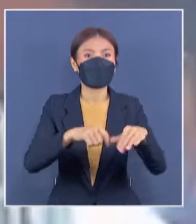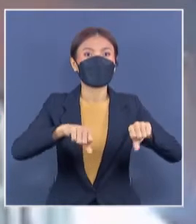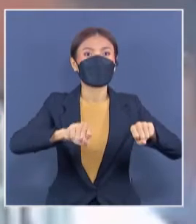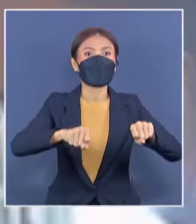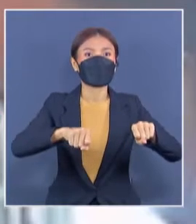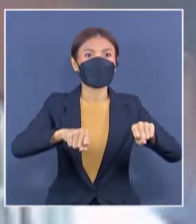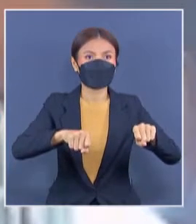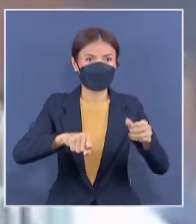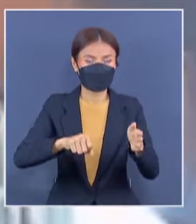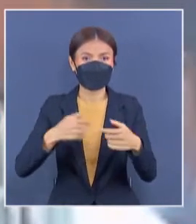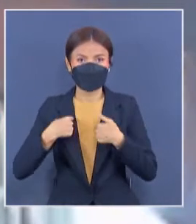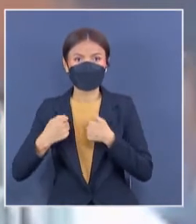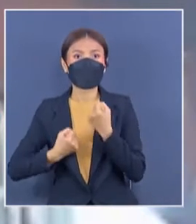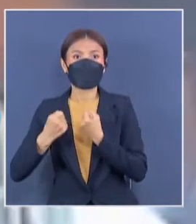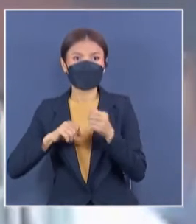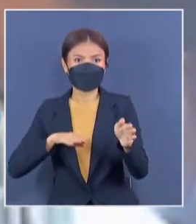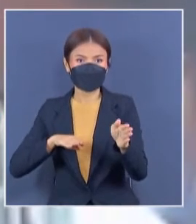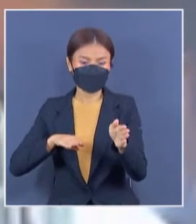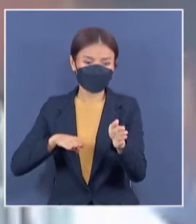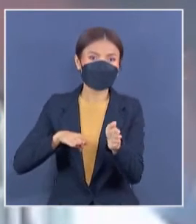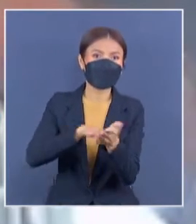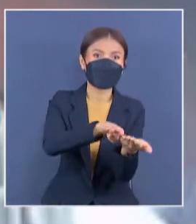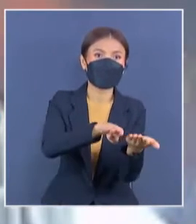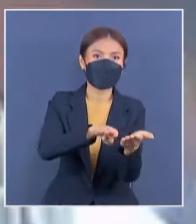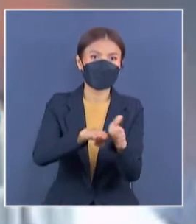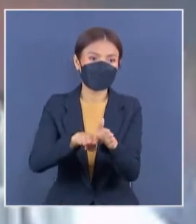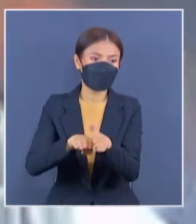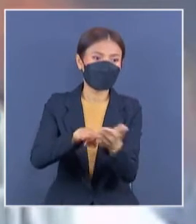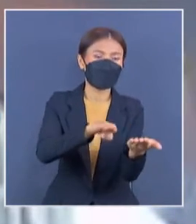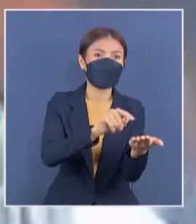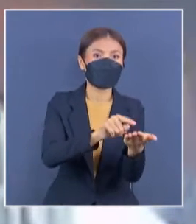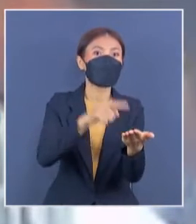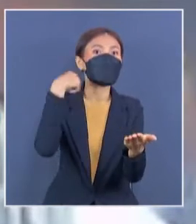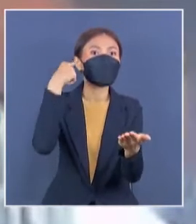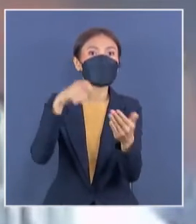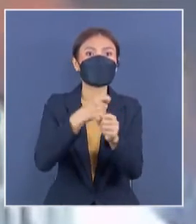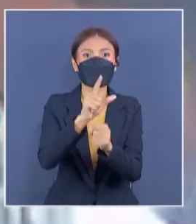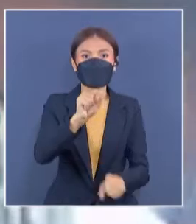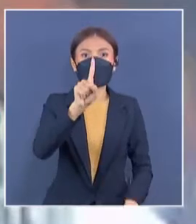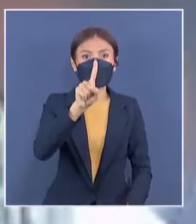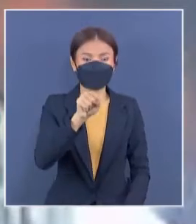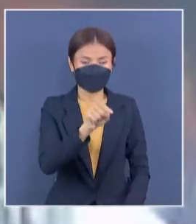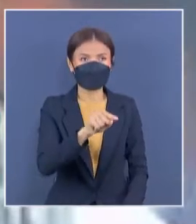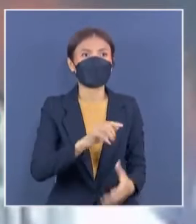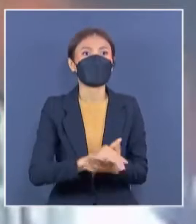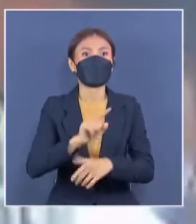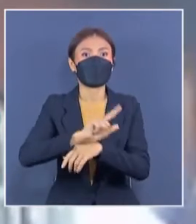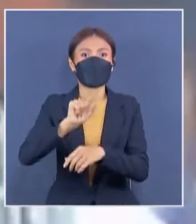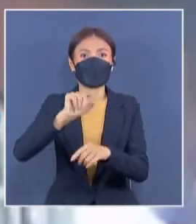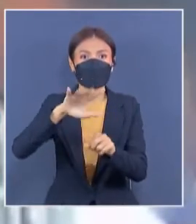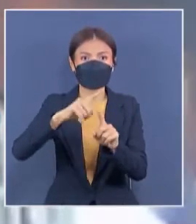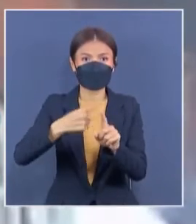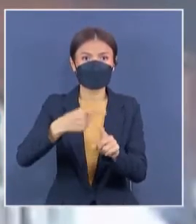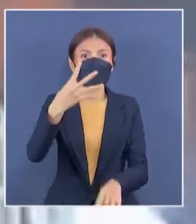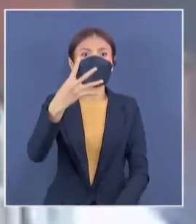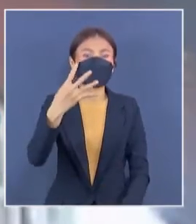เป็นผู้ช่วยพยาบาลชื่อนางสาวปรารถนาโรจนะแก้วประเสริฐอายุ21ปีเหตุการณ์นี้เกิดขึ้นบริเวณแยกลำสาลีในวันที่25เมษ